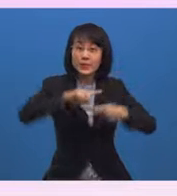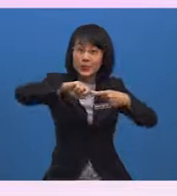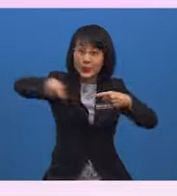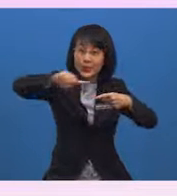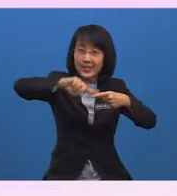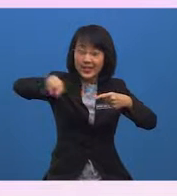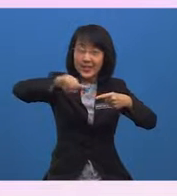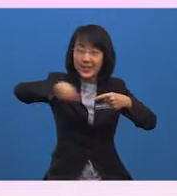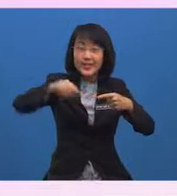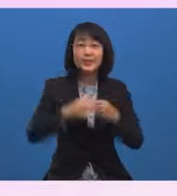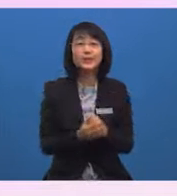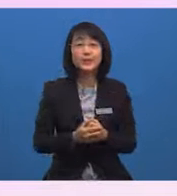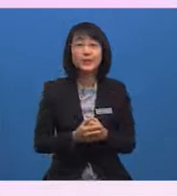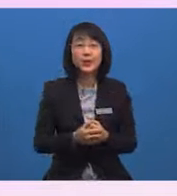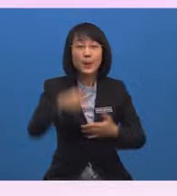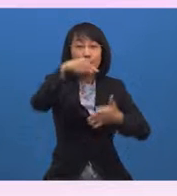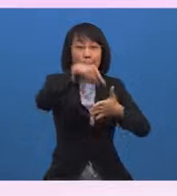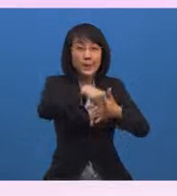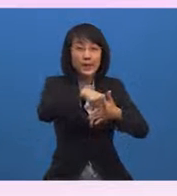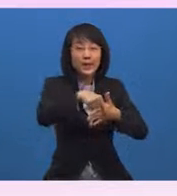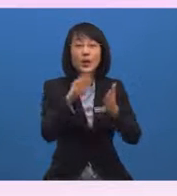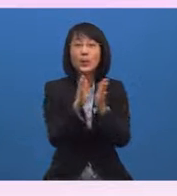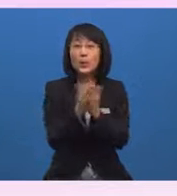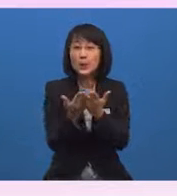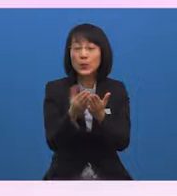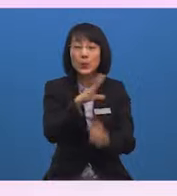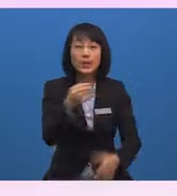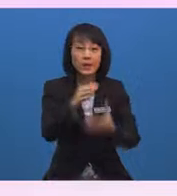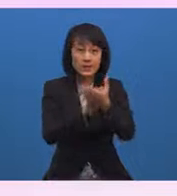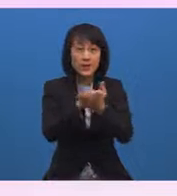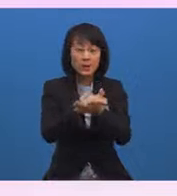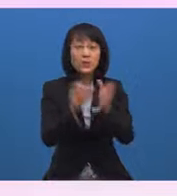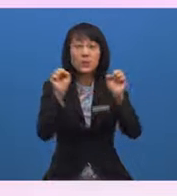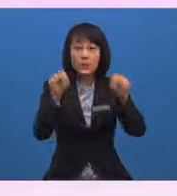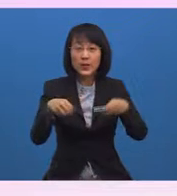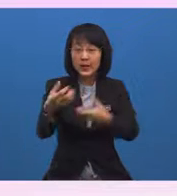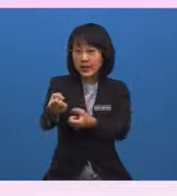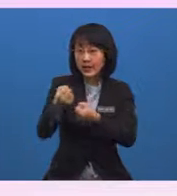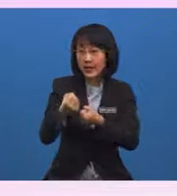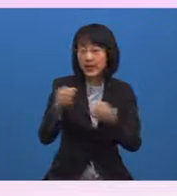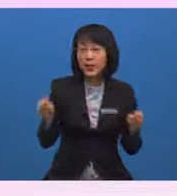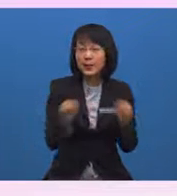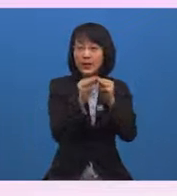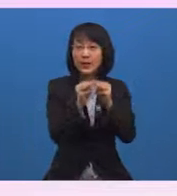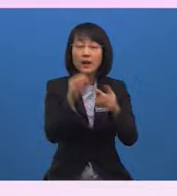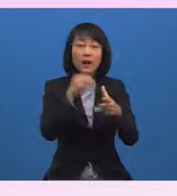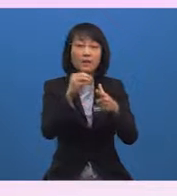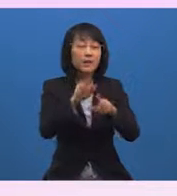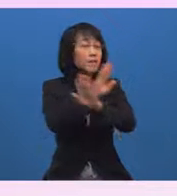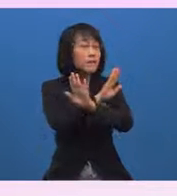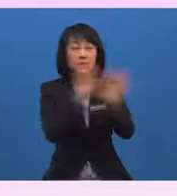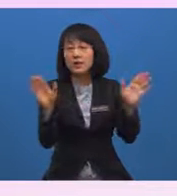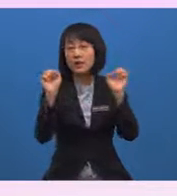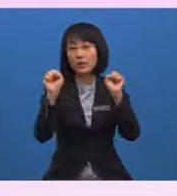pin, buku dan sabun boleh ditarik magnet atau tidak boleh ditarik oleh